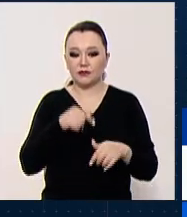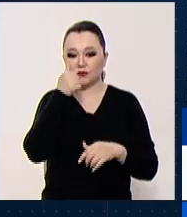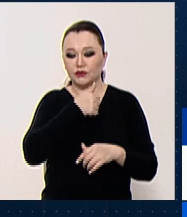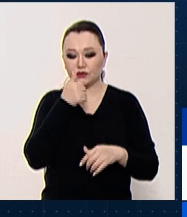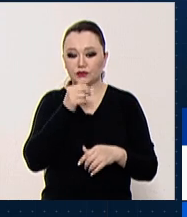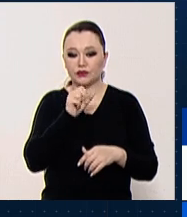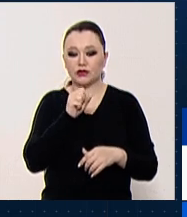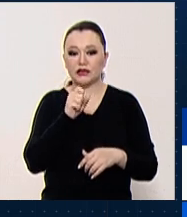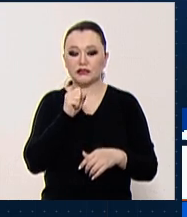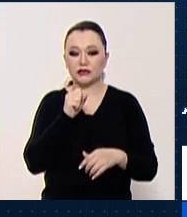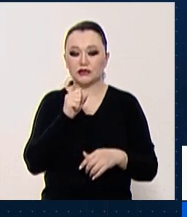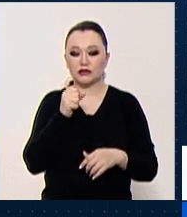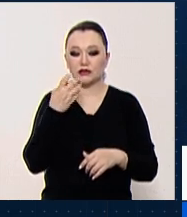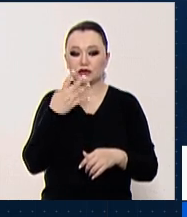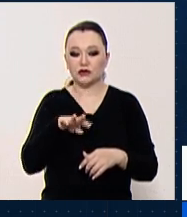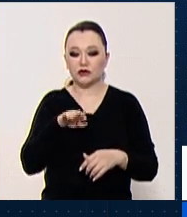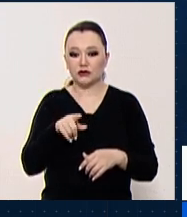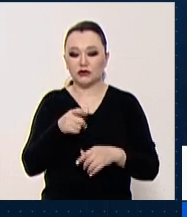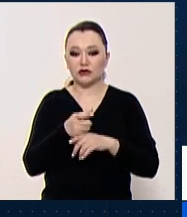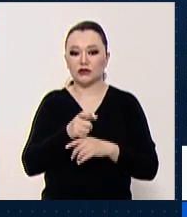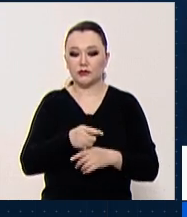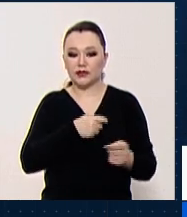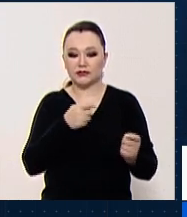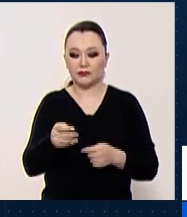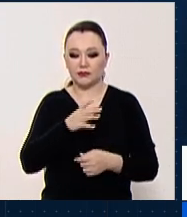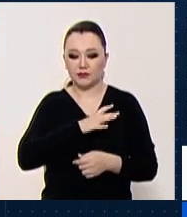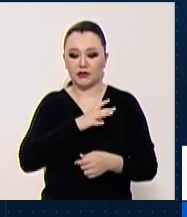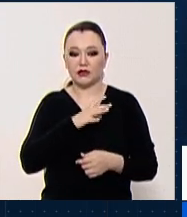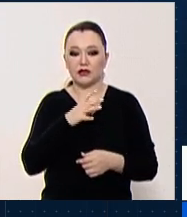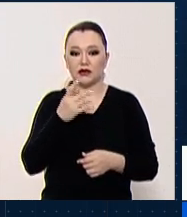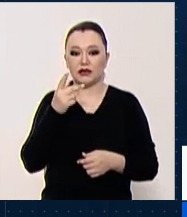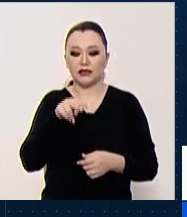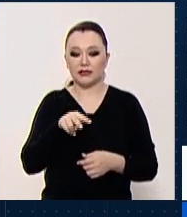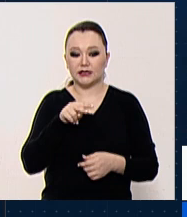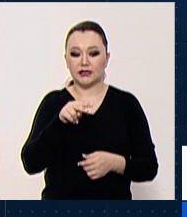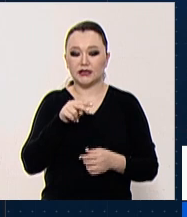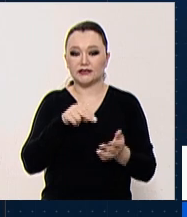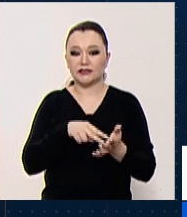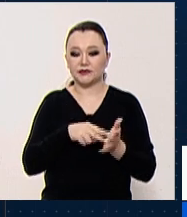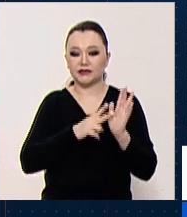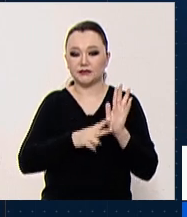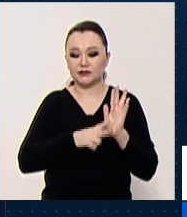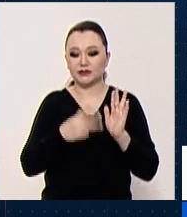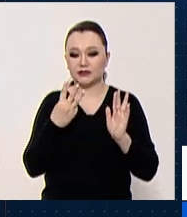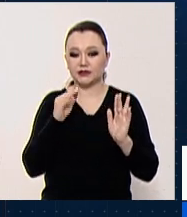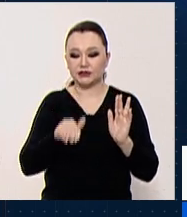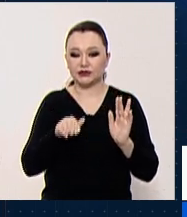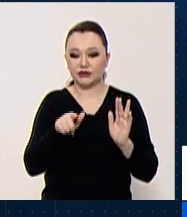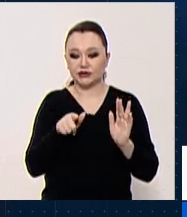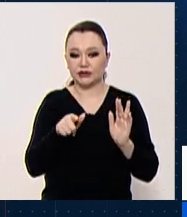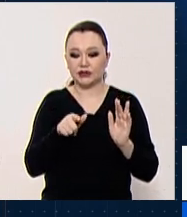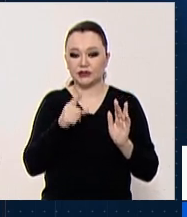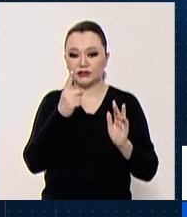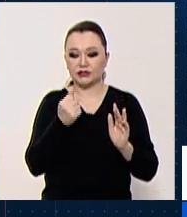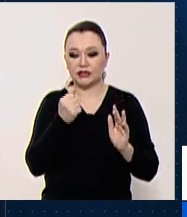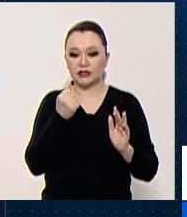Казазот, например, новость, Казазот поставлял конечно селитру по цене 73 тысячи тенге за